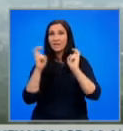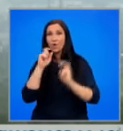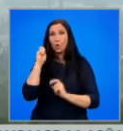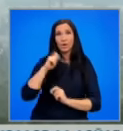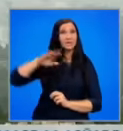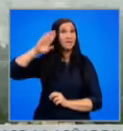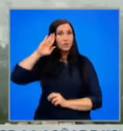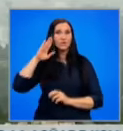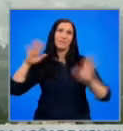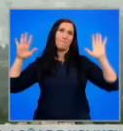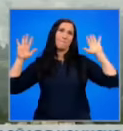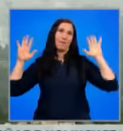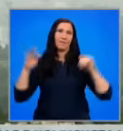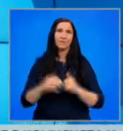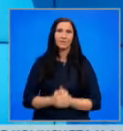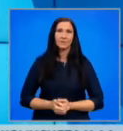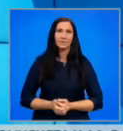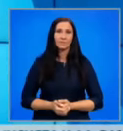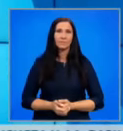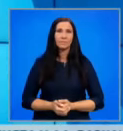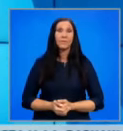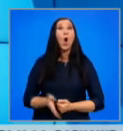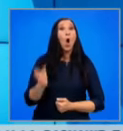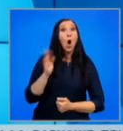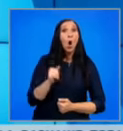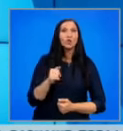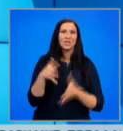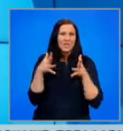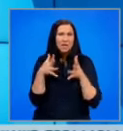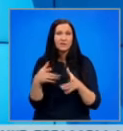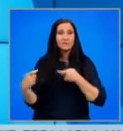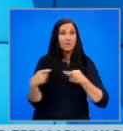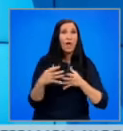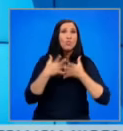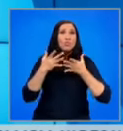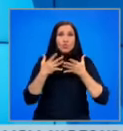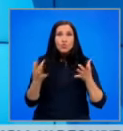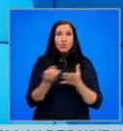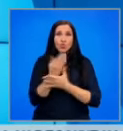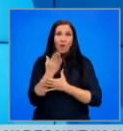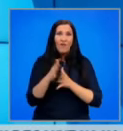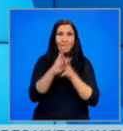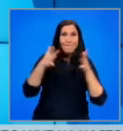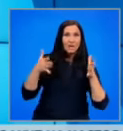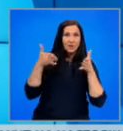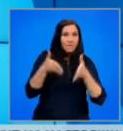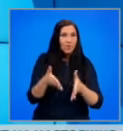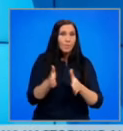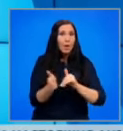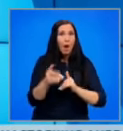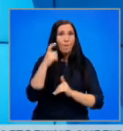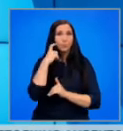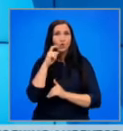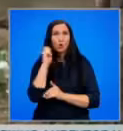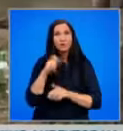украински войници да се предадат. И още за зверствата на войната, нов масов гроб край Буча. Украинските власти са открили